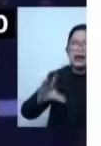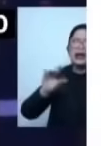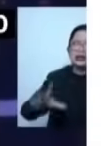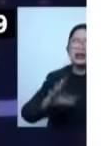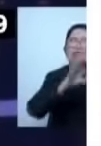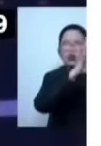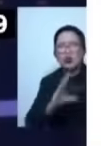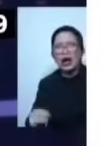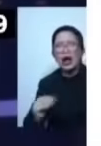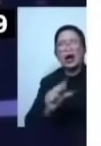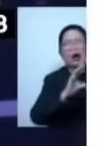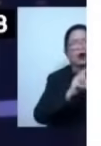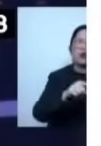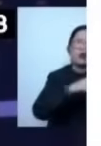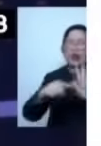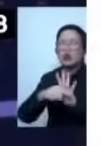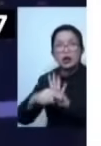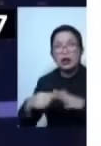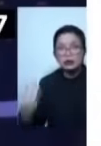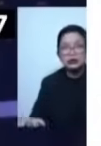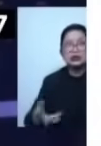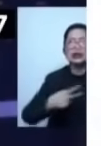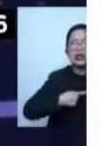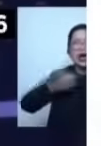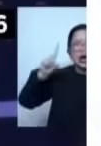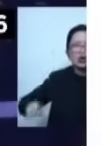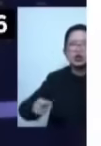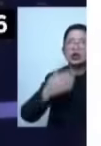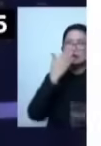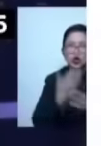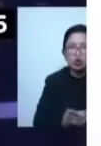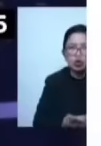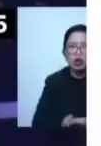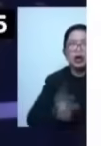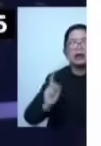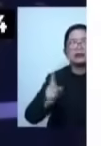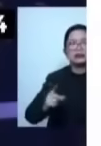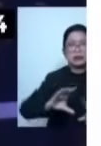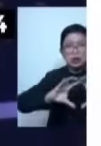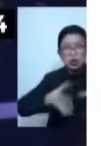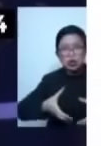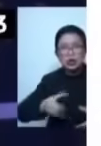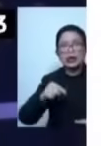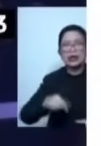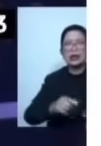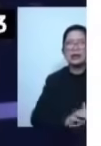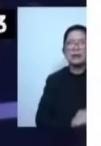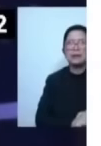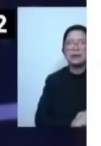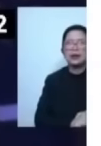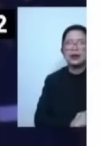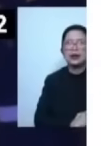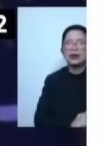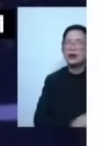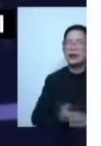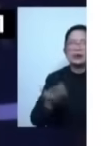dengan guyon itu lagi gembira artinya e inilah pesta demokrasi dan beliau menunjukkan contoh yang sangat luar biasa untuk kita semua